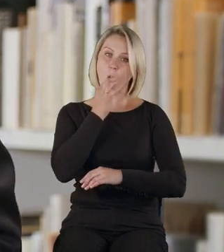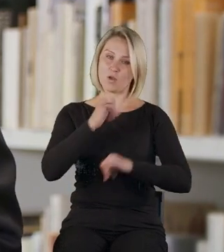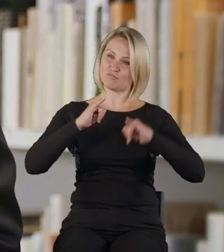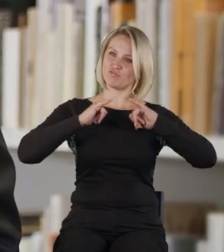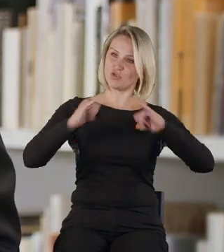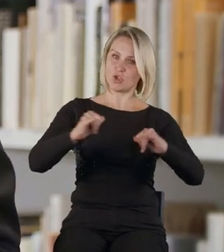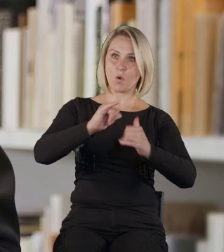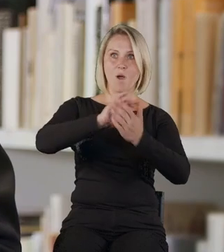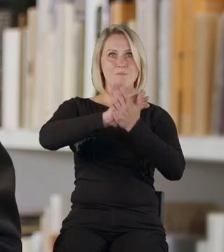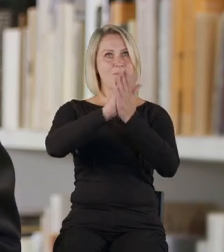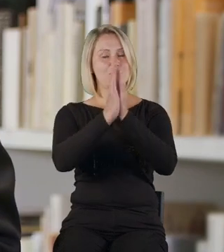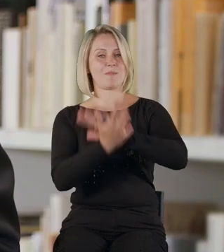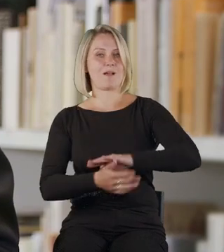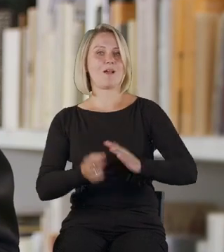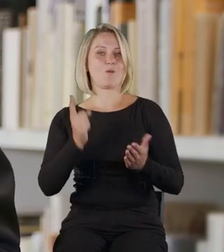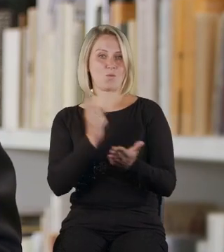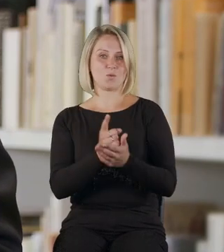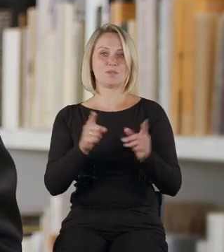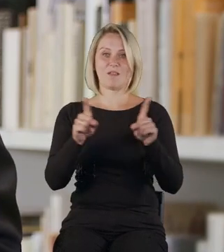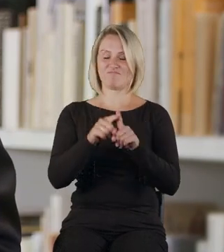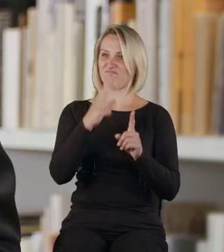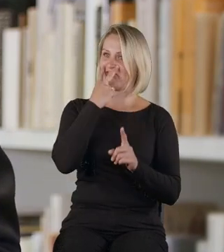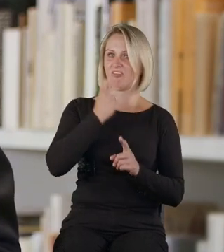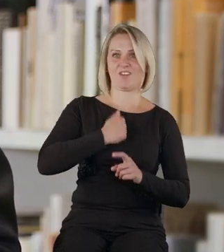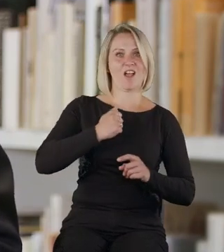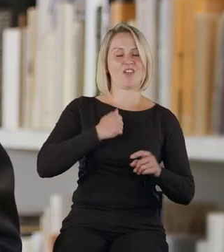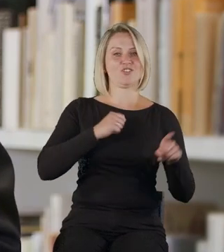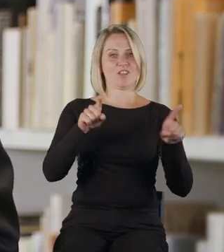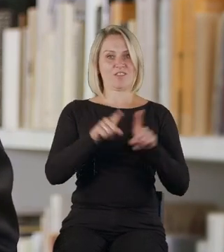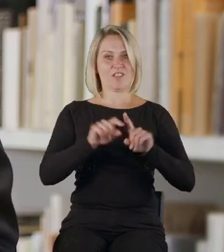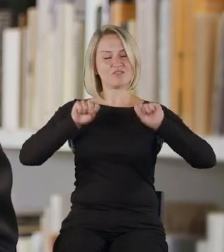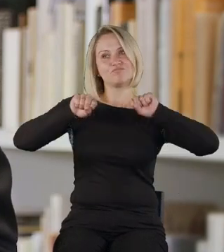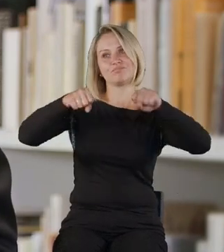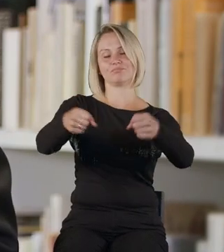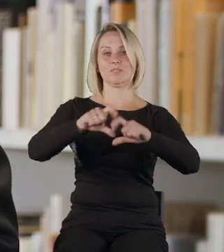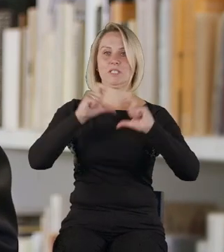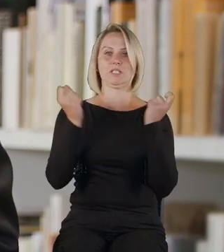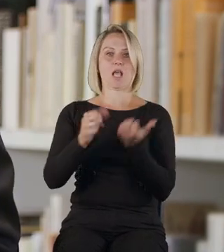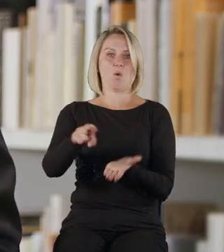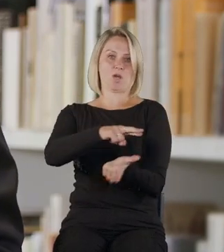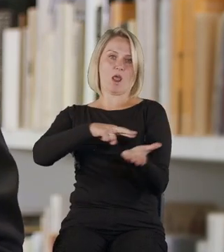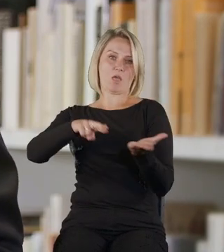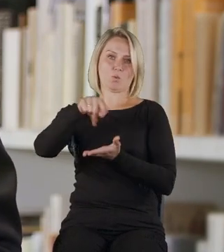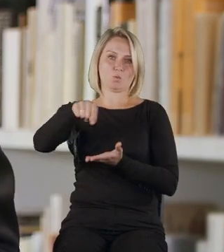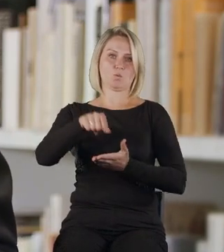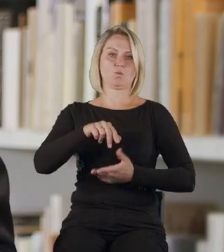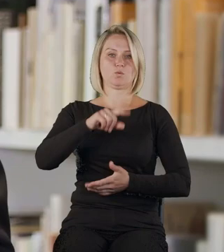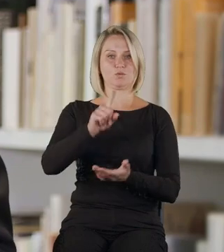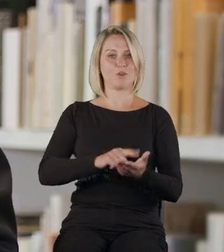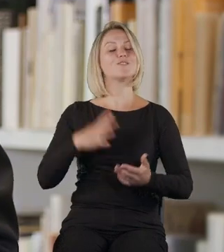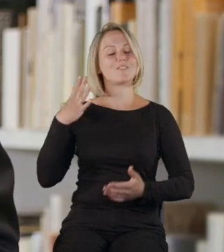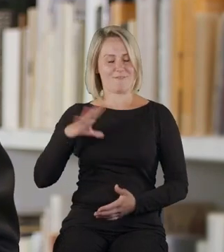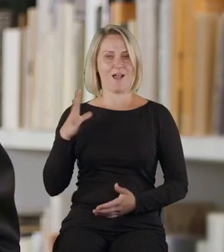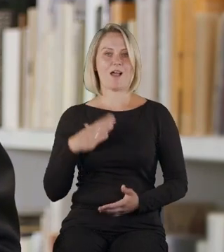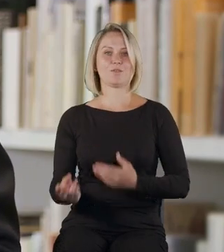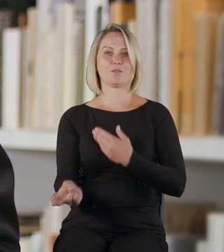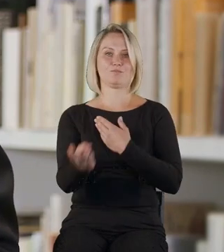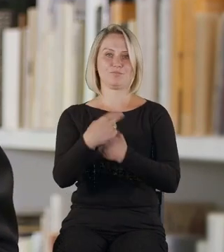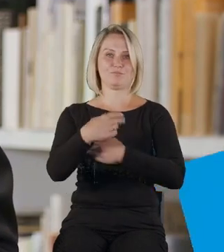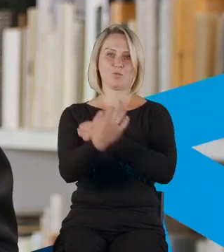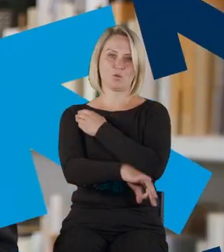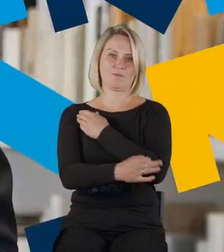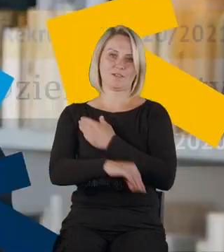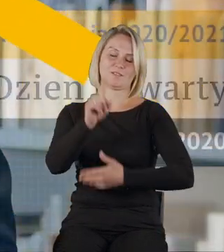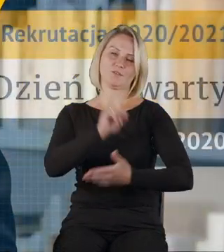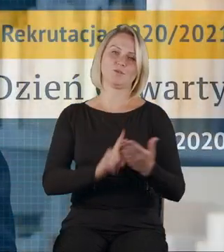dynamicznym, zmieniamy się w sposób wyraźny i spektakularny, tak jak cały region. Przyjdźcie do nas, warto studiować w Uniwersytecie